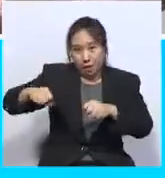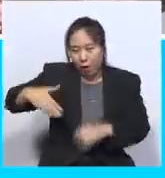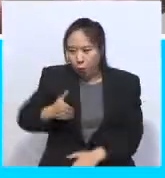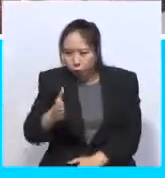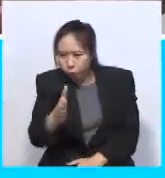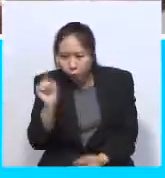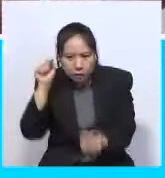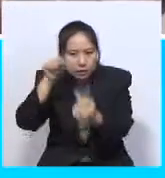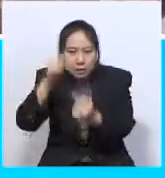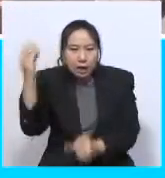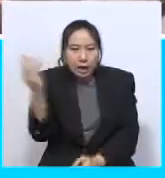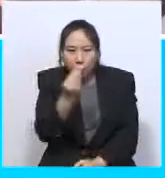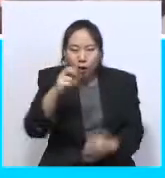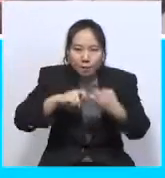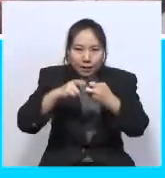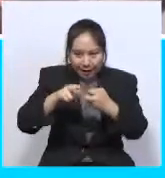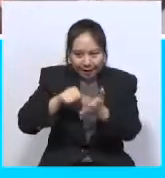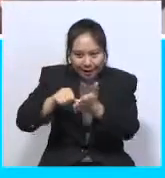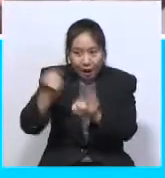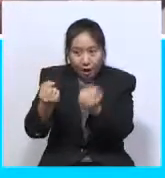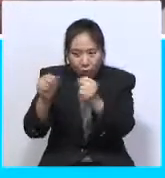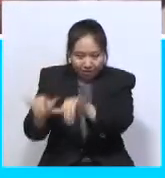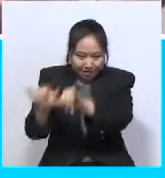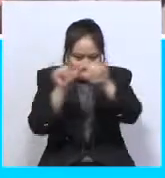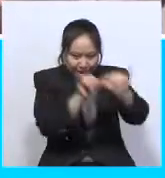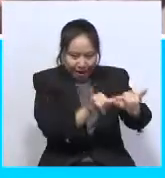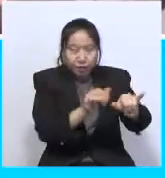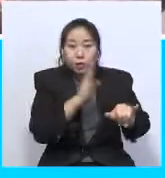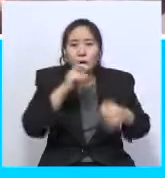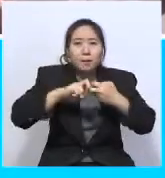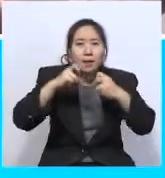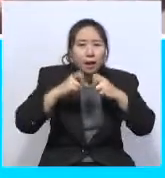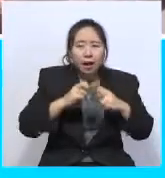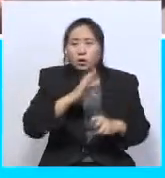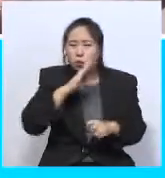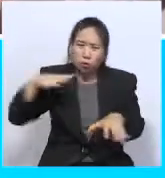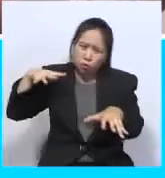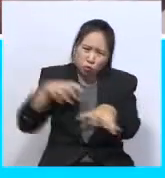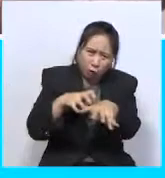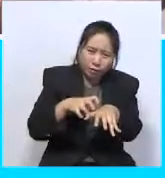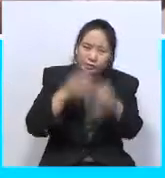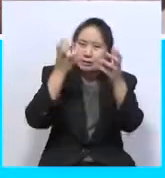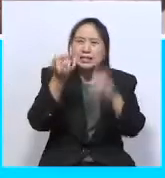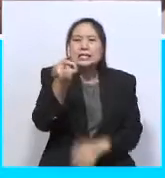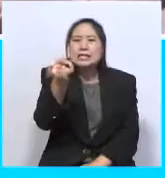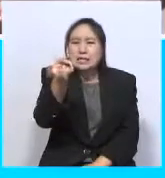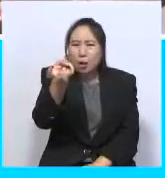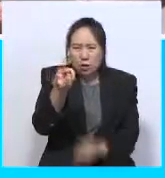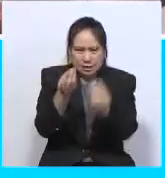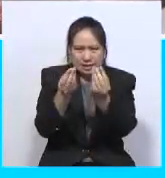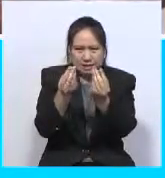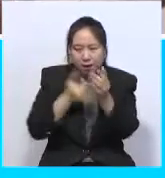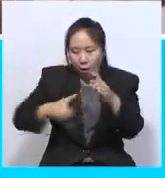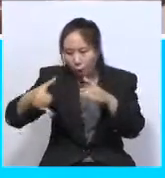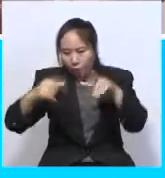ตุให้เร็วที่สุดและแก้ปัญหาเข้าไหลทางแล้วก็แนะนำว่าหากเกิดอุบัติเหตุเกิดขึ้นเนี่ยที่มันไม่ได้ใหญ่โตหรือว่าเล็กน้อยเนี่ยให้รีบลงถ่